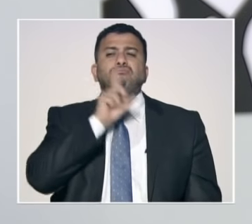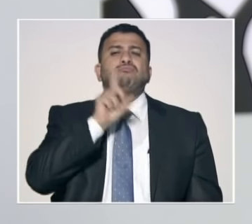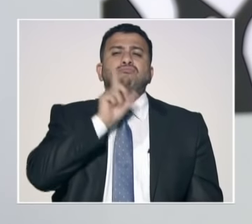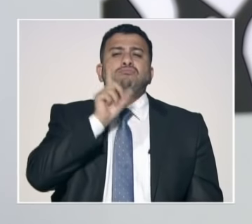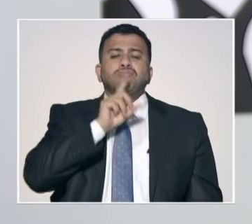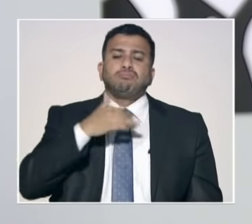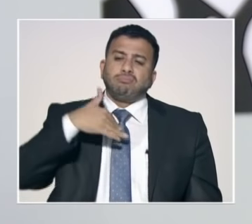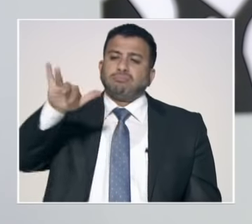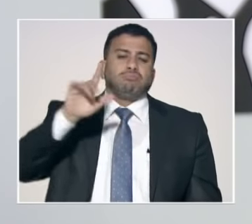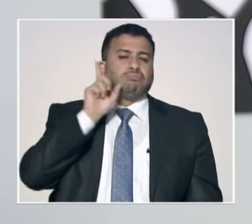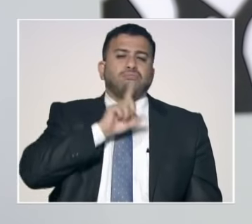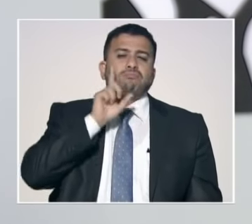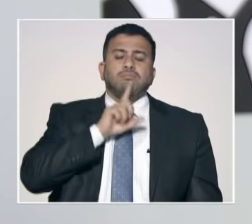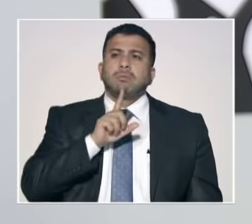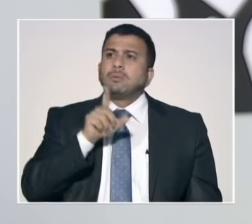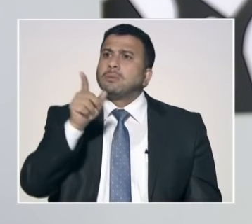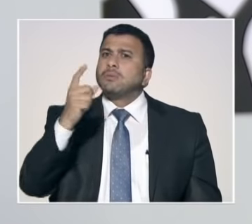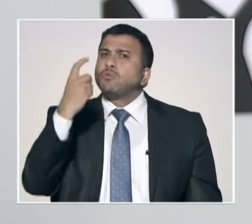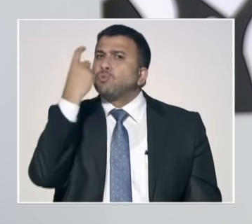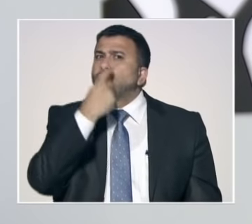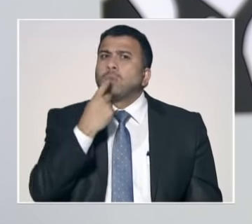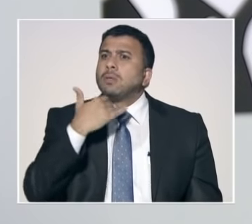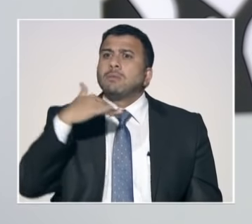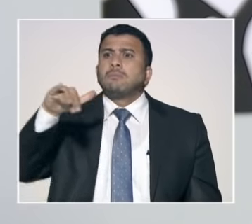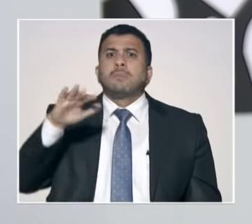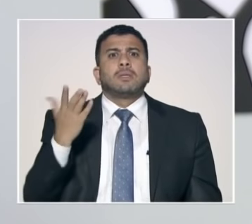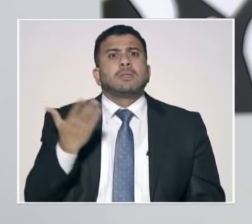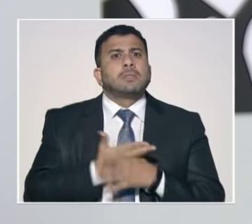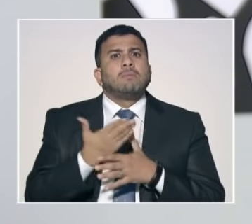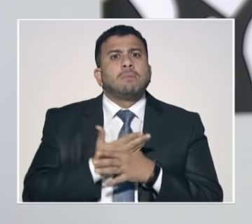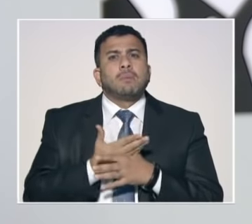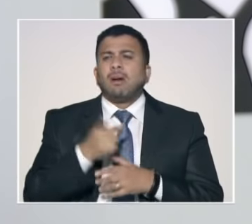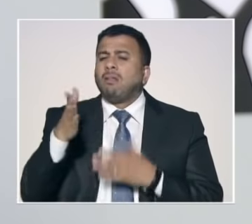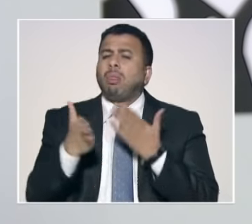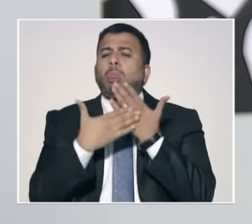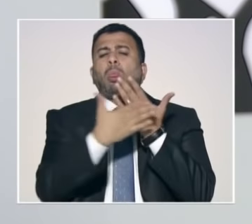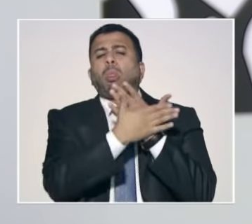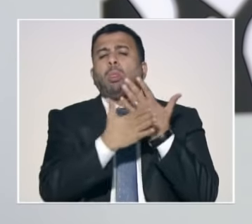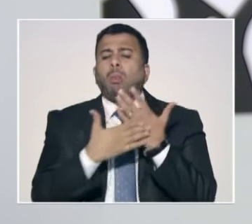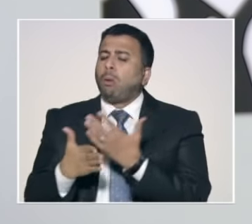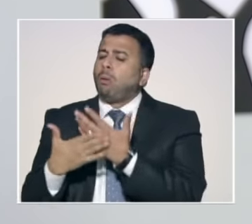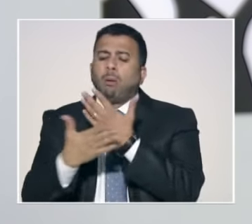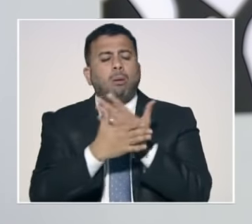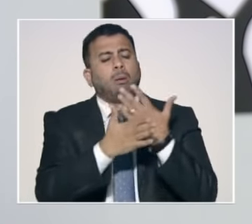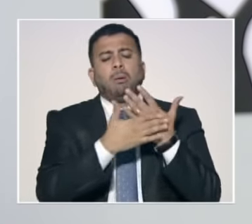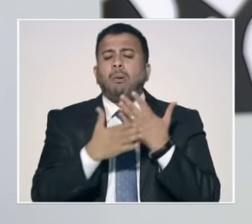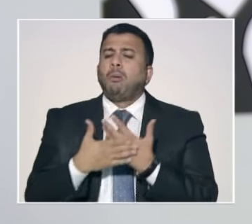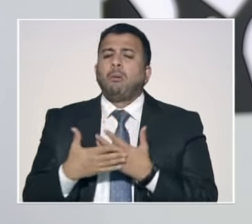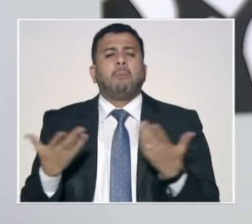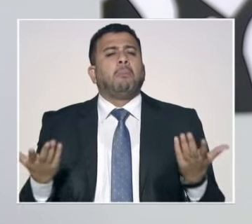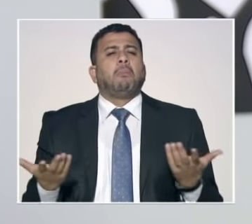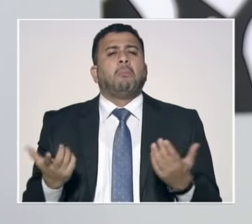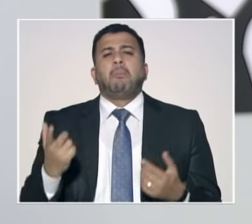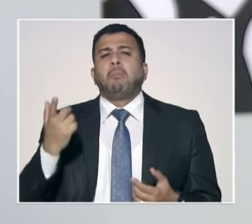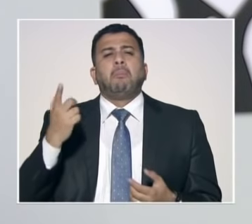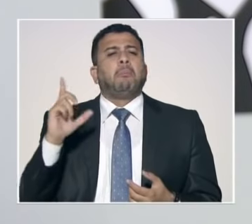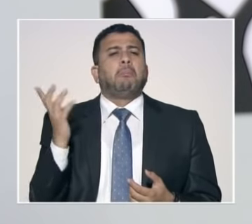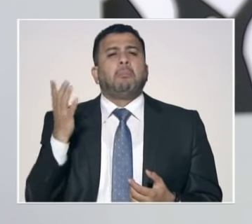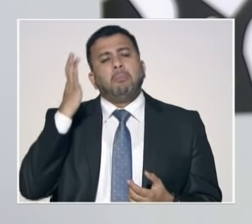وحازم ويبين للناس قد يتأثر الآخرين. أما تقول لا والله ما هم ملتفتين لنا أبدا ولا هم